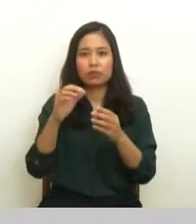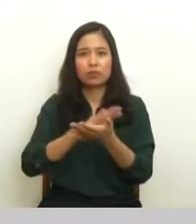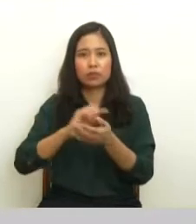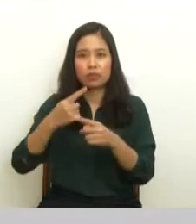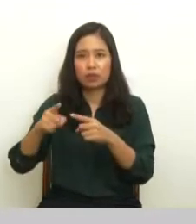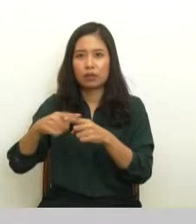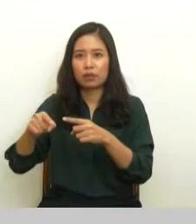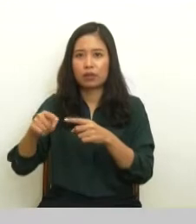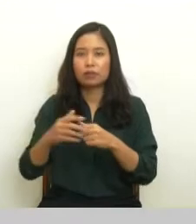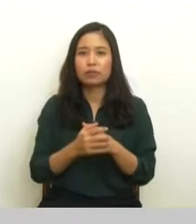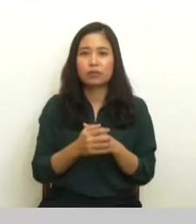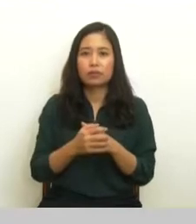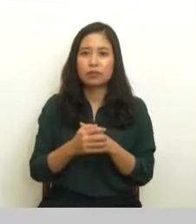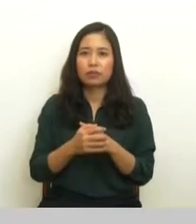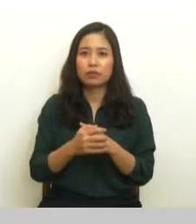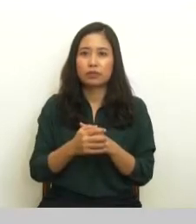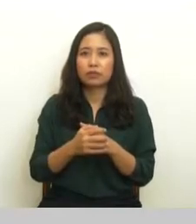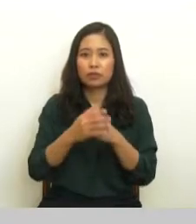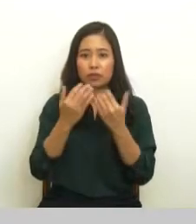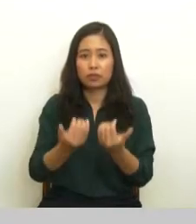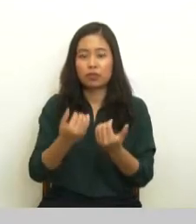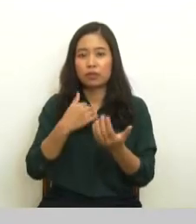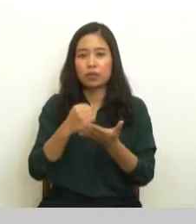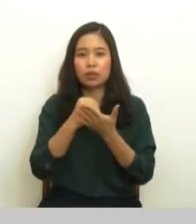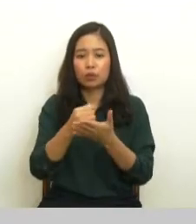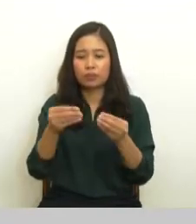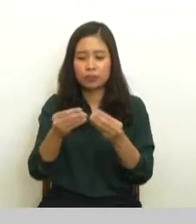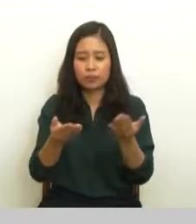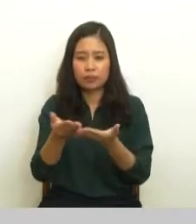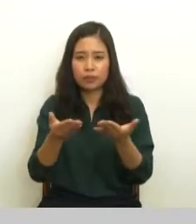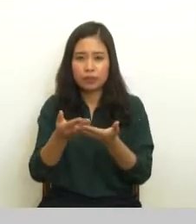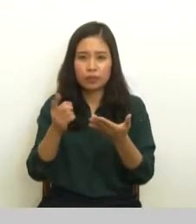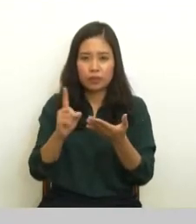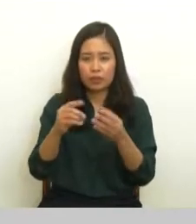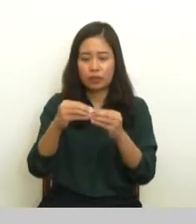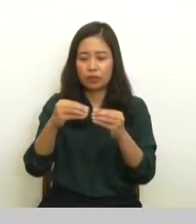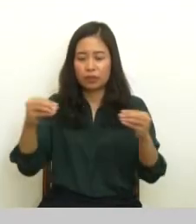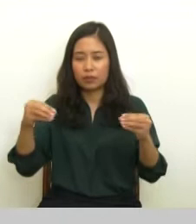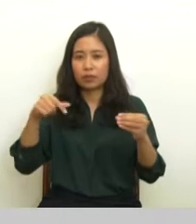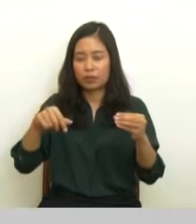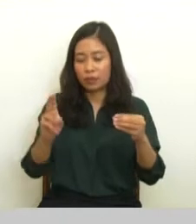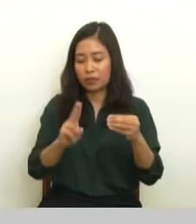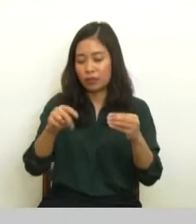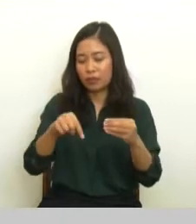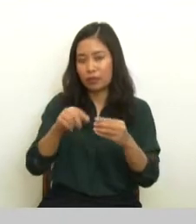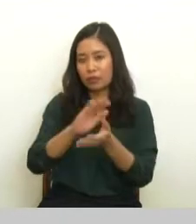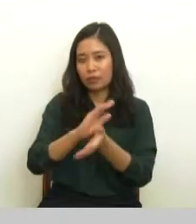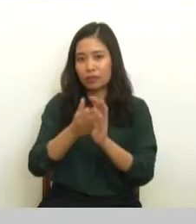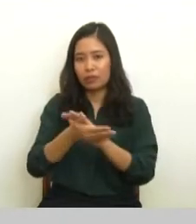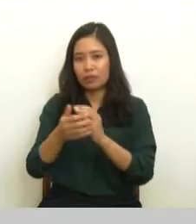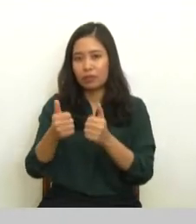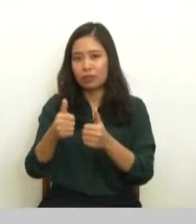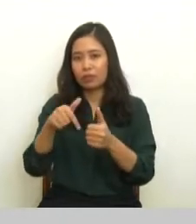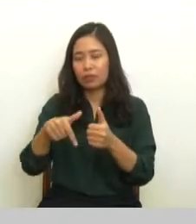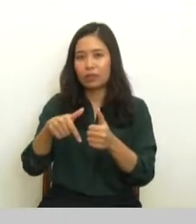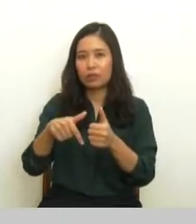ต่อมาเด็กๆช่วยกันทดสอบว่ากลานใบจะนำมาใช้แงหลดพัสติกได้หรอไม่เดียช่วยกน